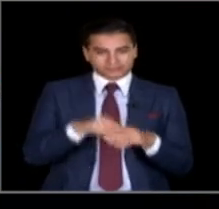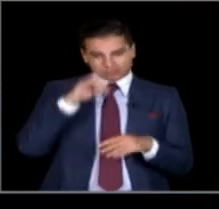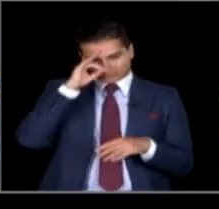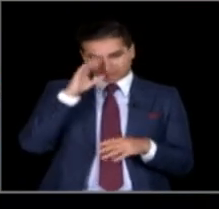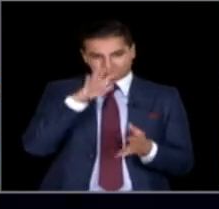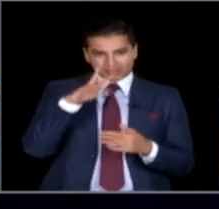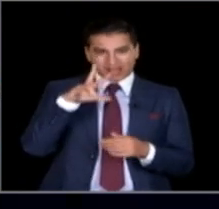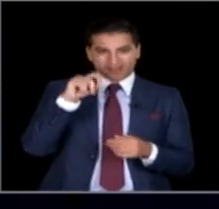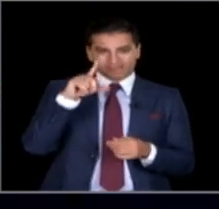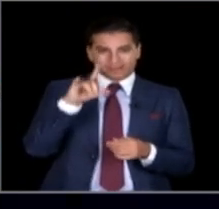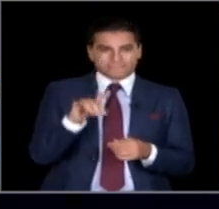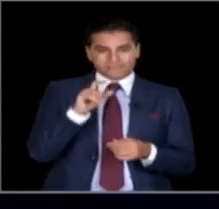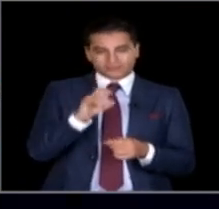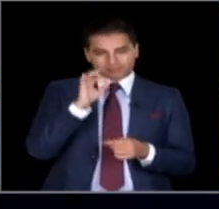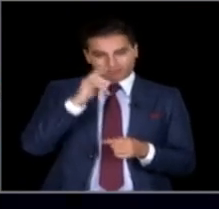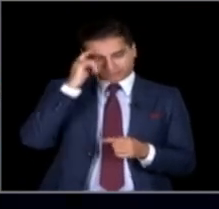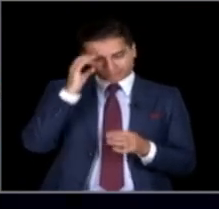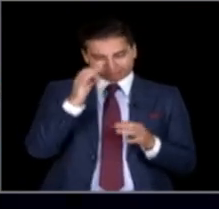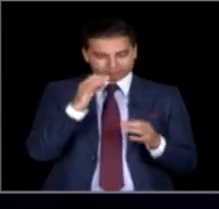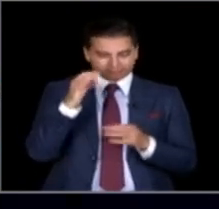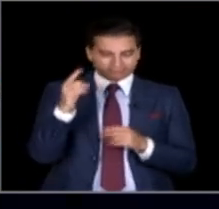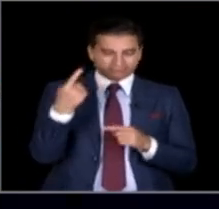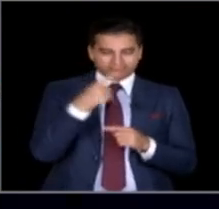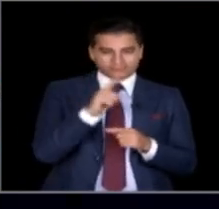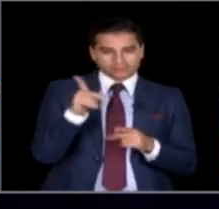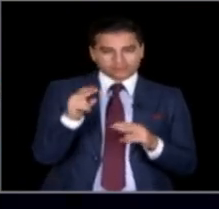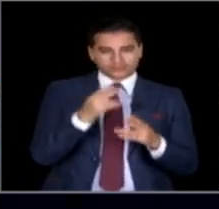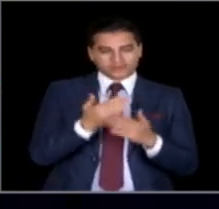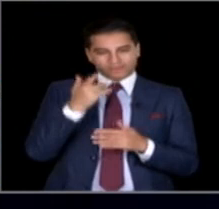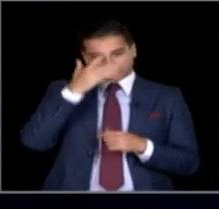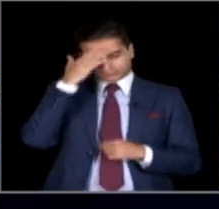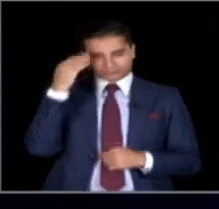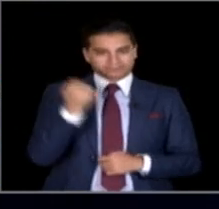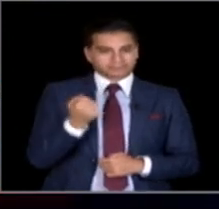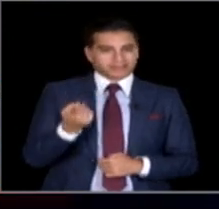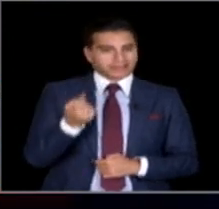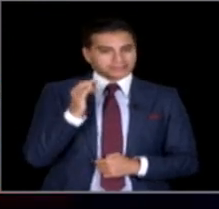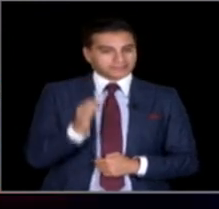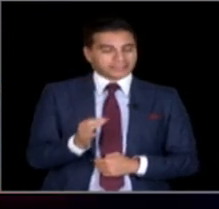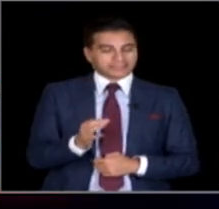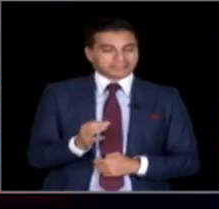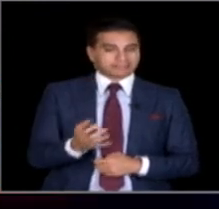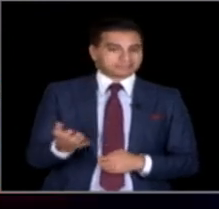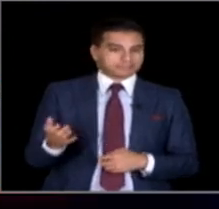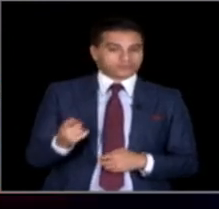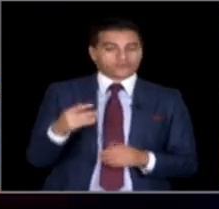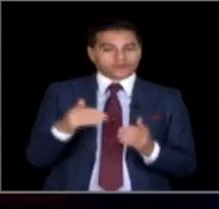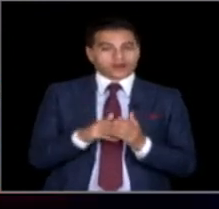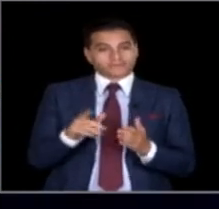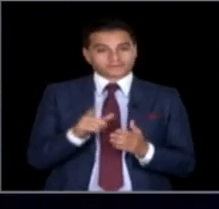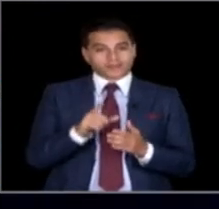تخمين الفلبين. طبعا أنت من الموسم اللي فات عندك تخمينات عجيبة جدا وبتطلع